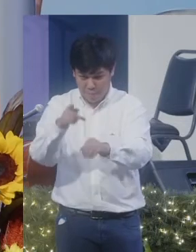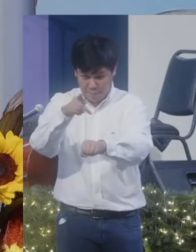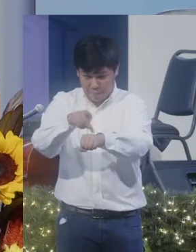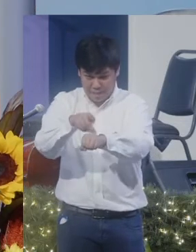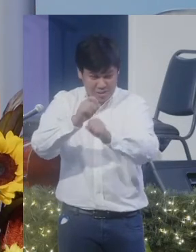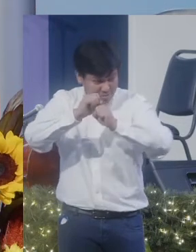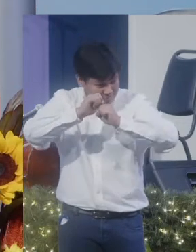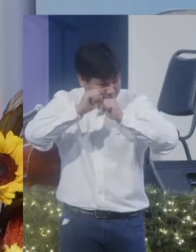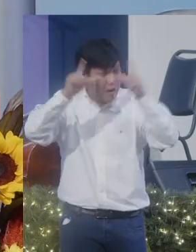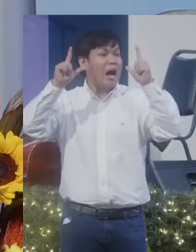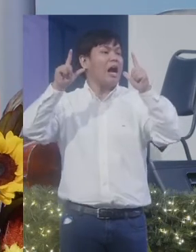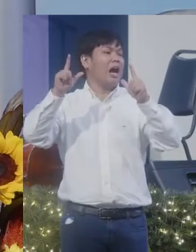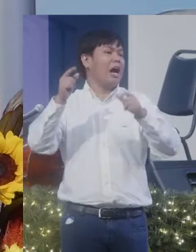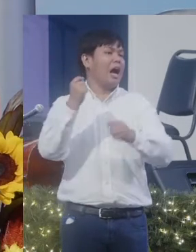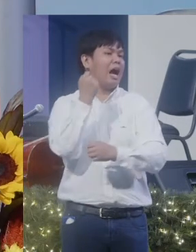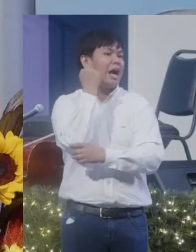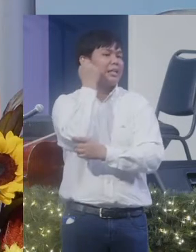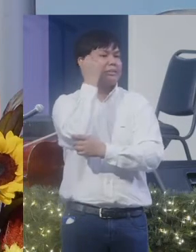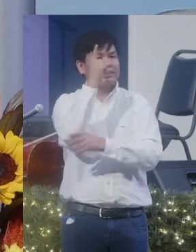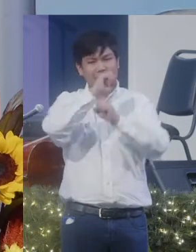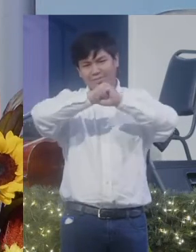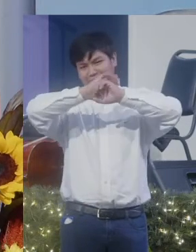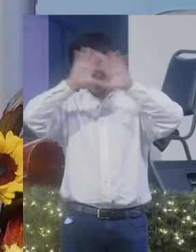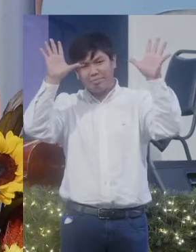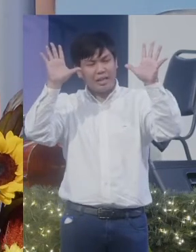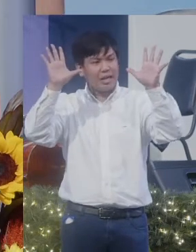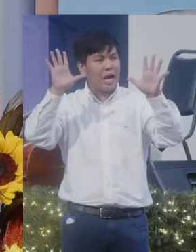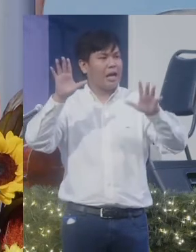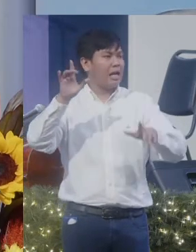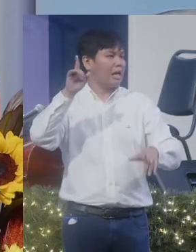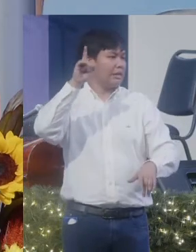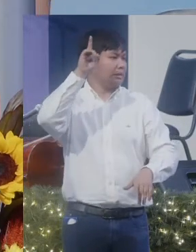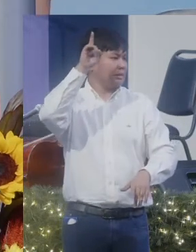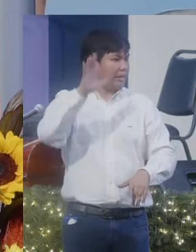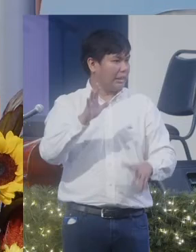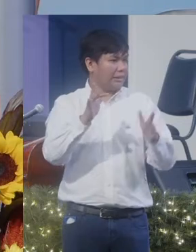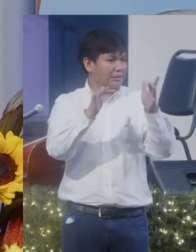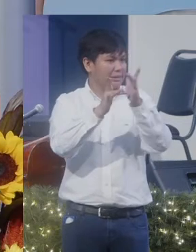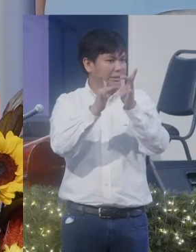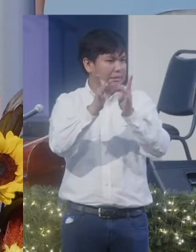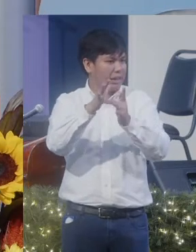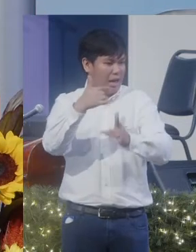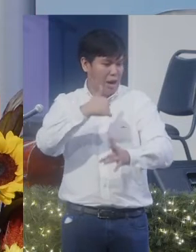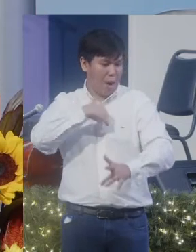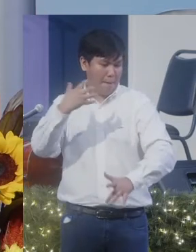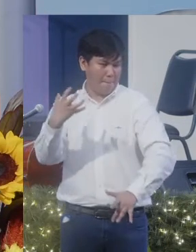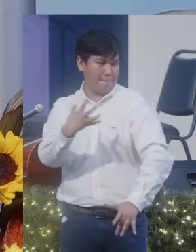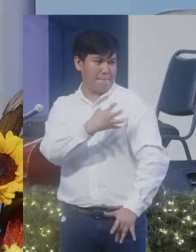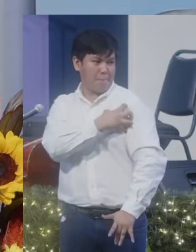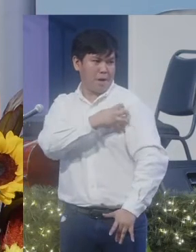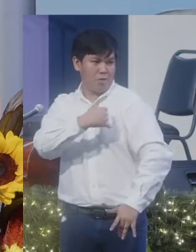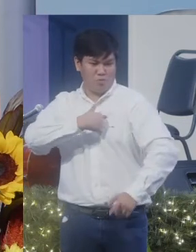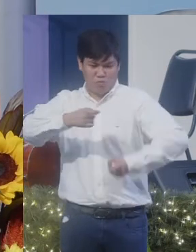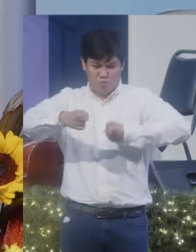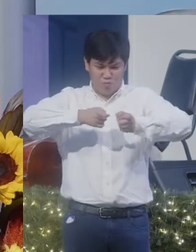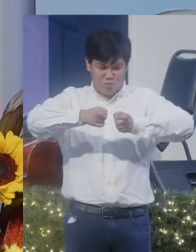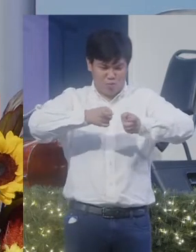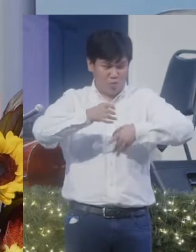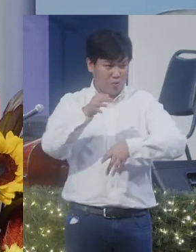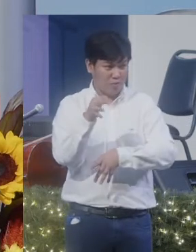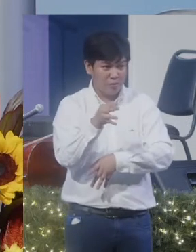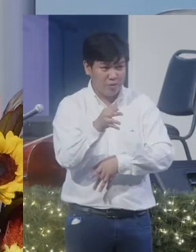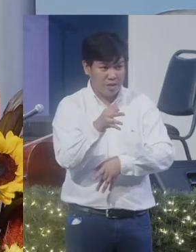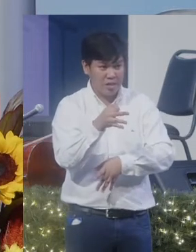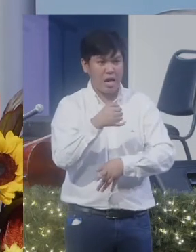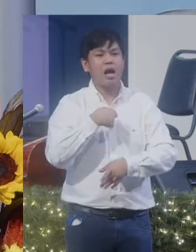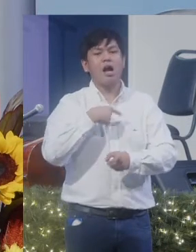Bakit? Ipinakita ng makapangyarihang Diyos na siya ang Panginoon ng mga isda. At